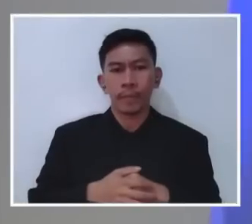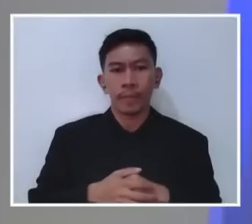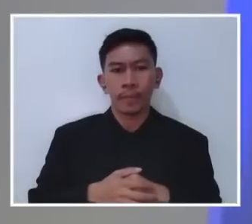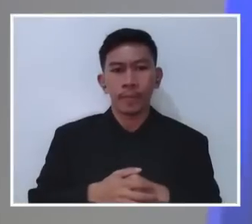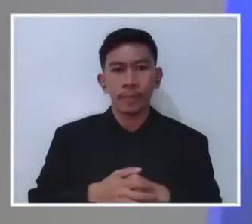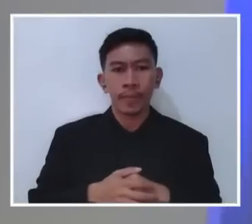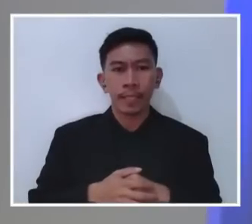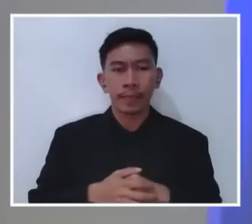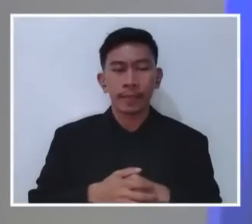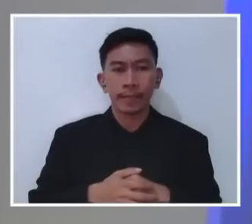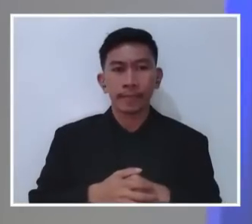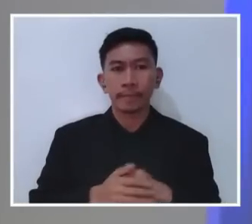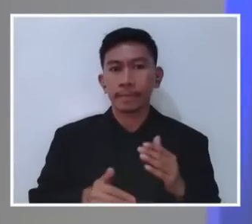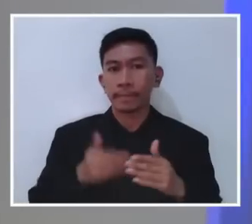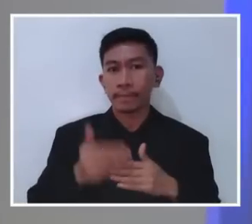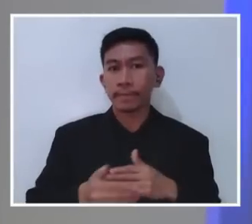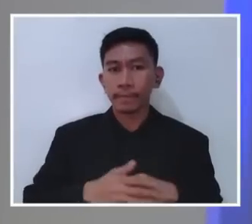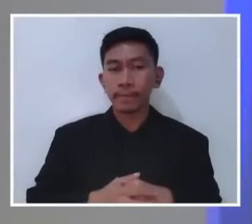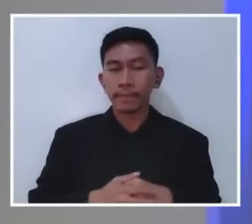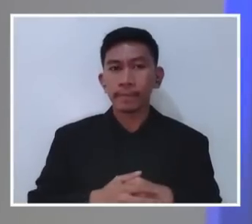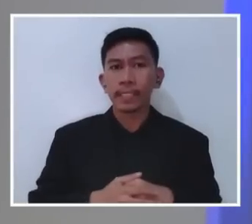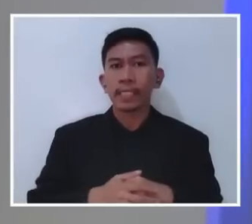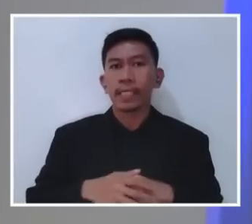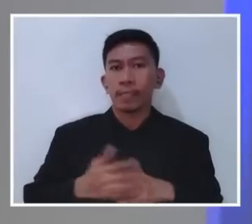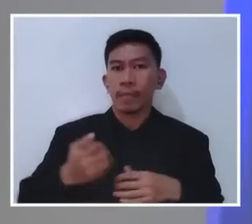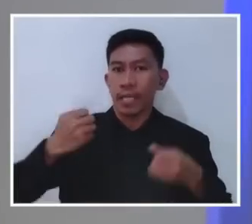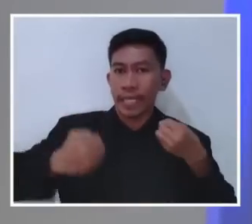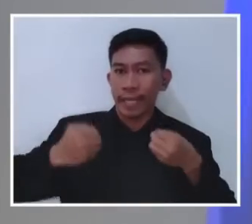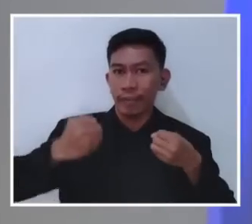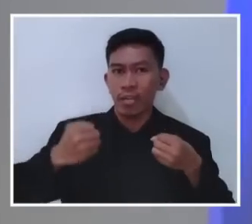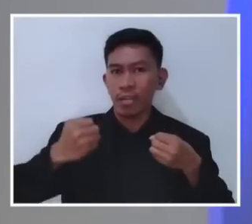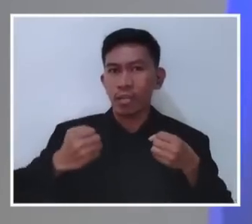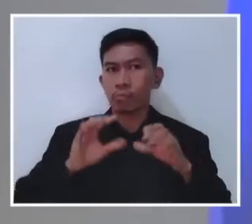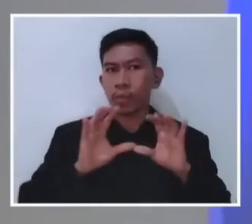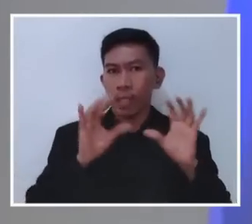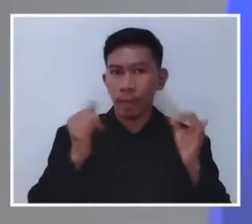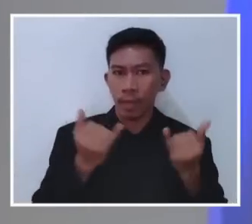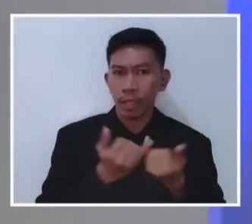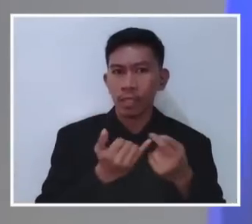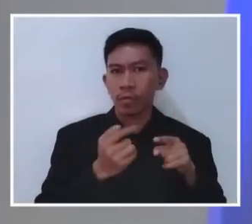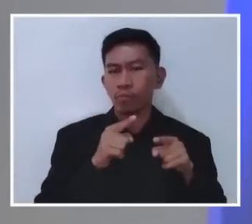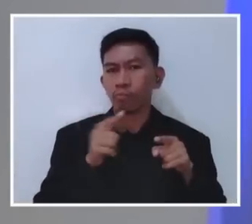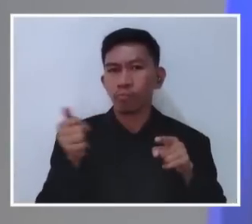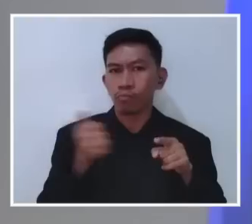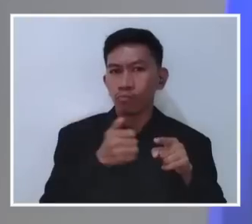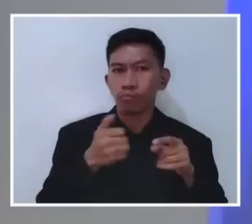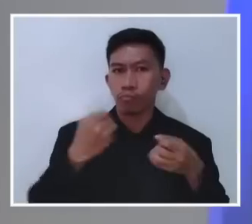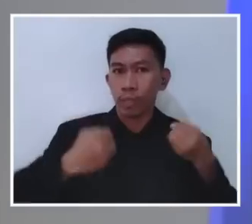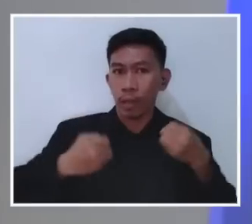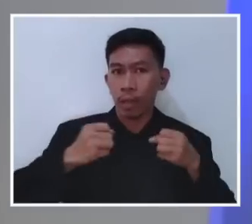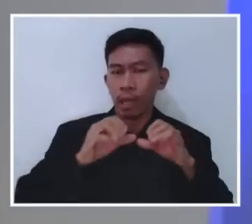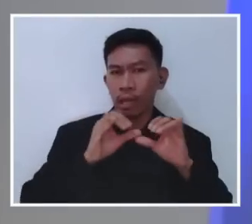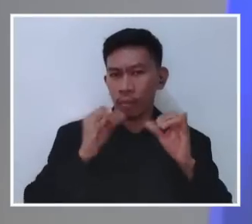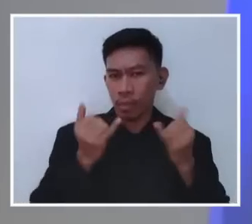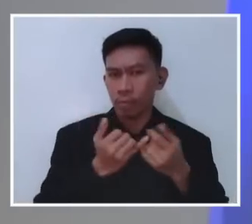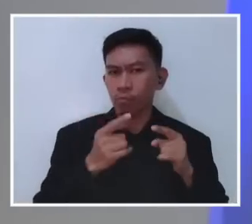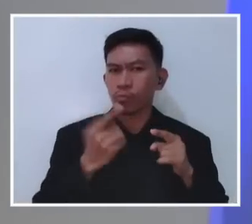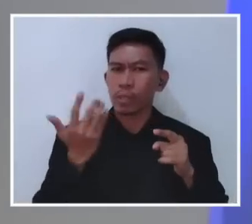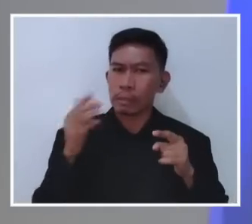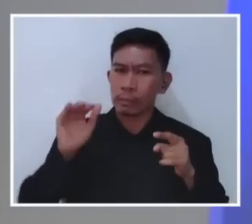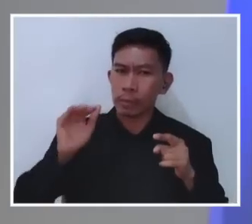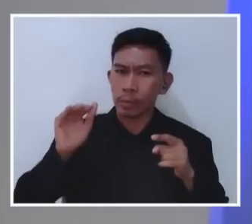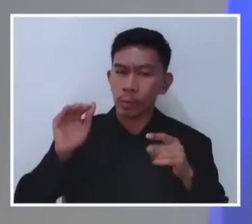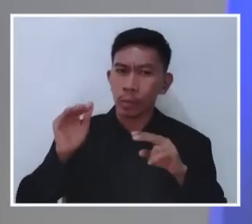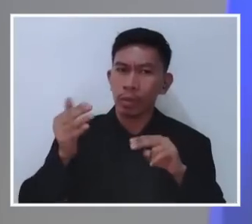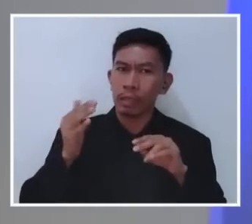Binubuhay muli ng mga transport groups ang hirit na fare surge o taas pasahe tuwing rush hour. Namumuro na naman kasi na tumaas